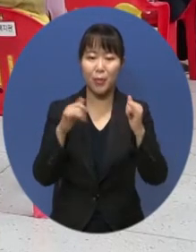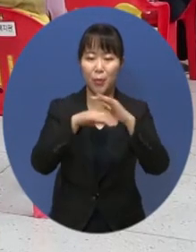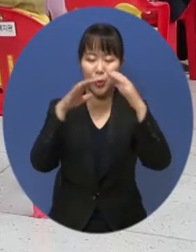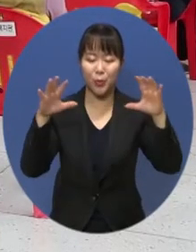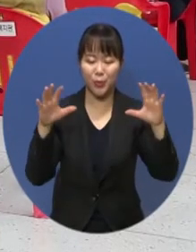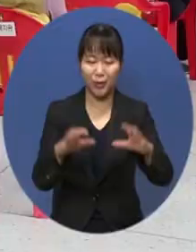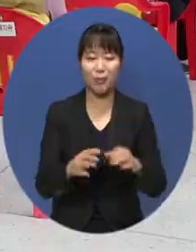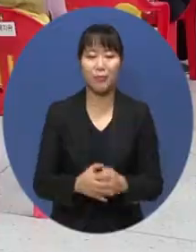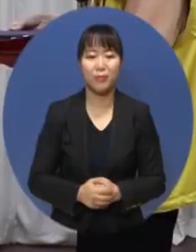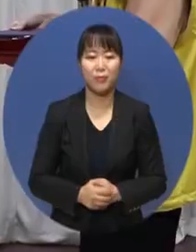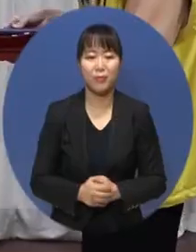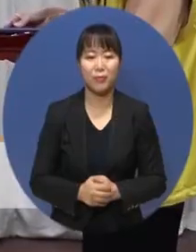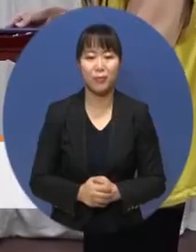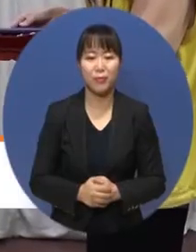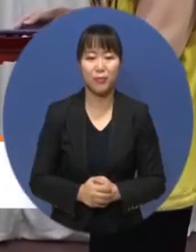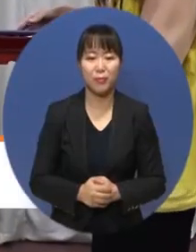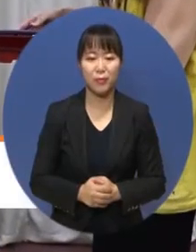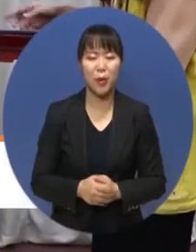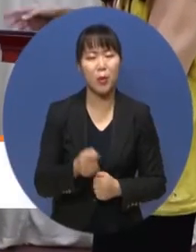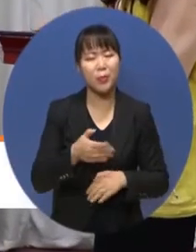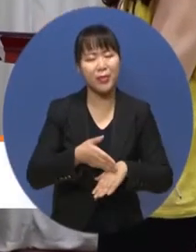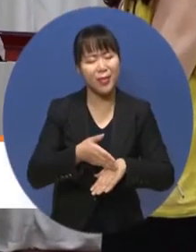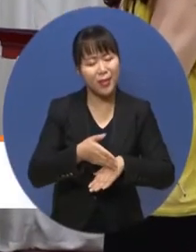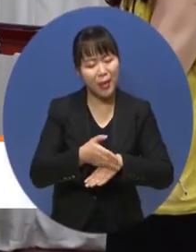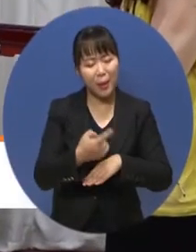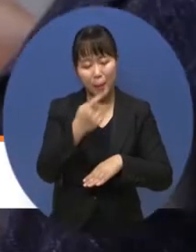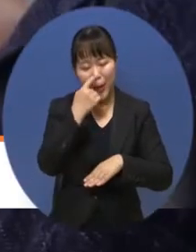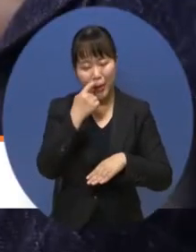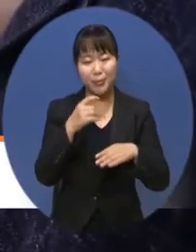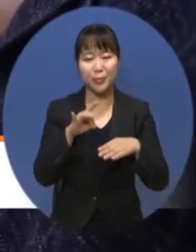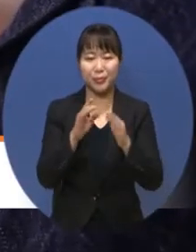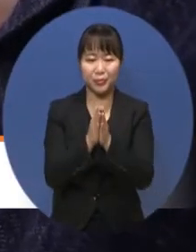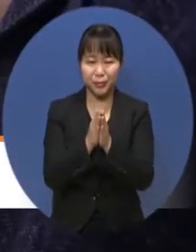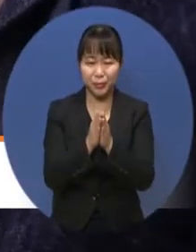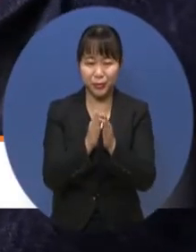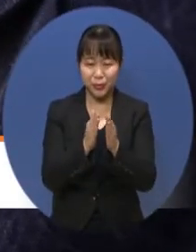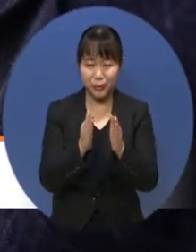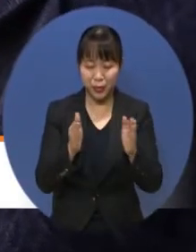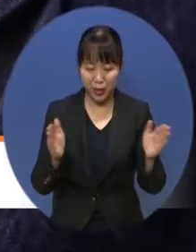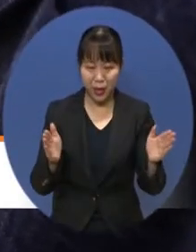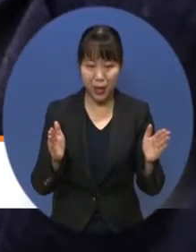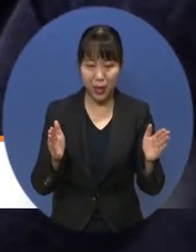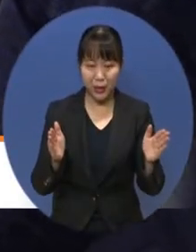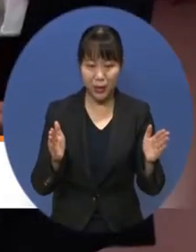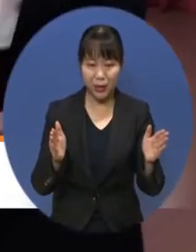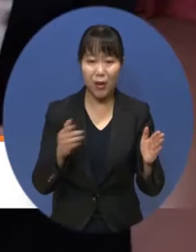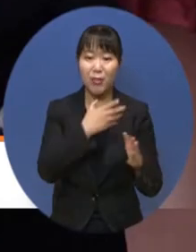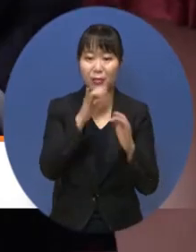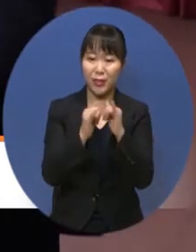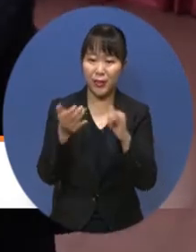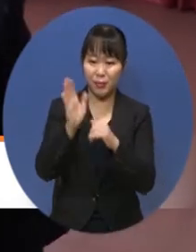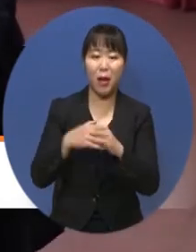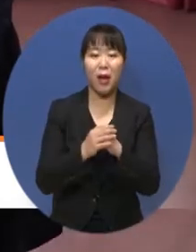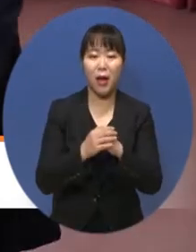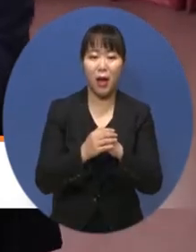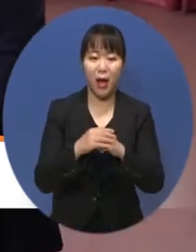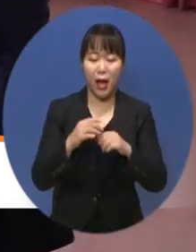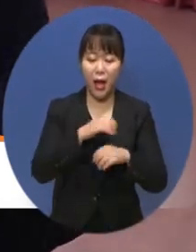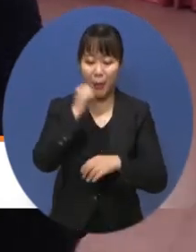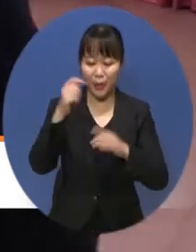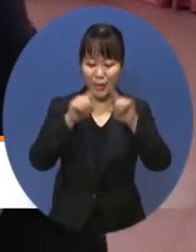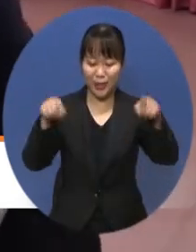자리에 모였습니다. 조금 늦게 배움의 길에 들어선 만학도들이지만 합격증을